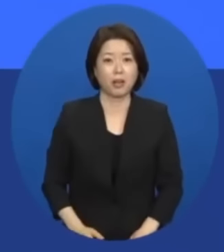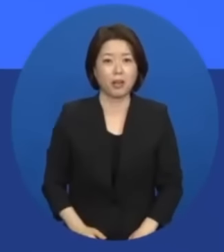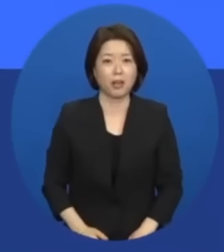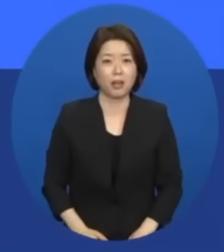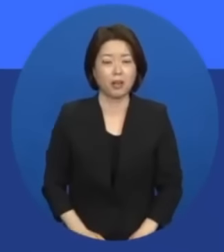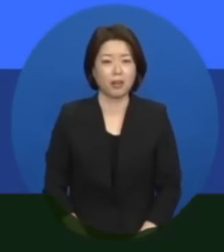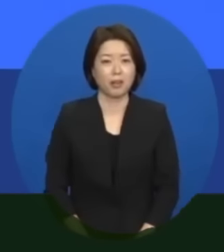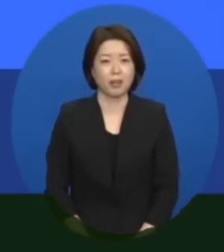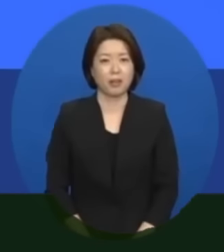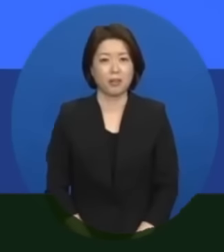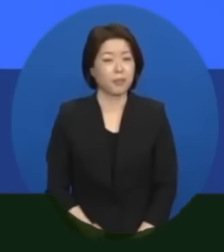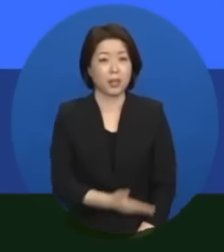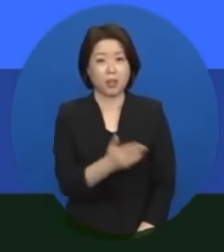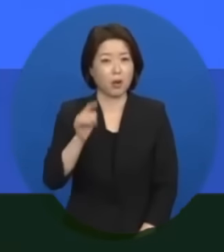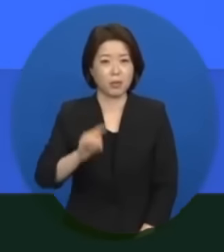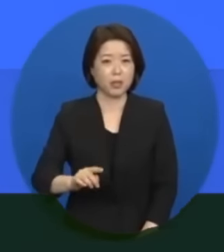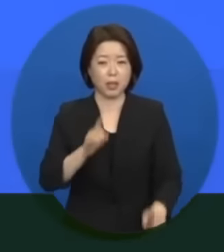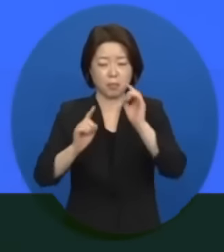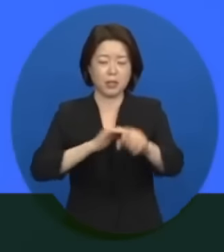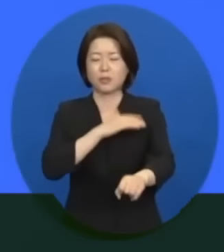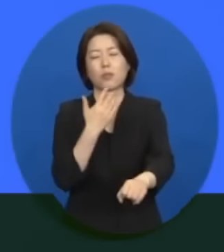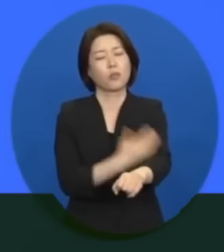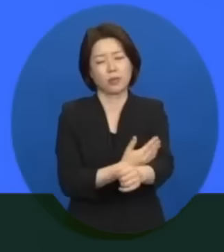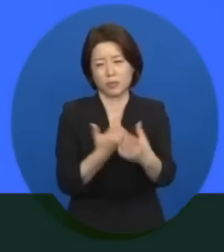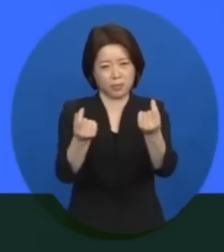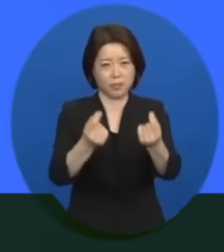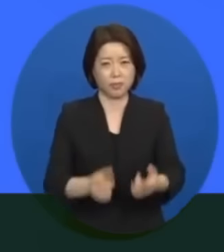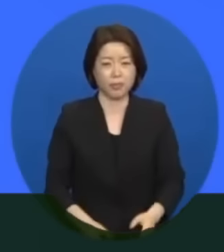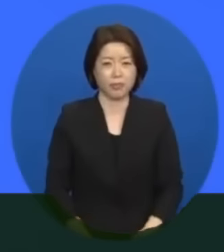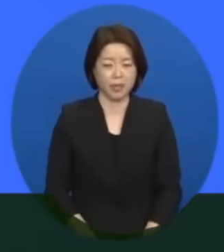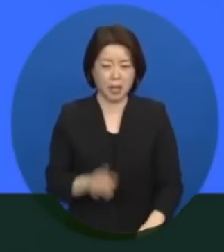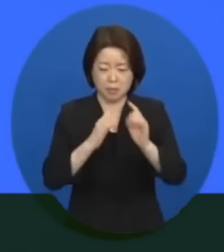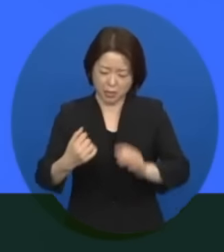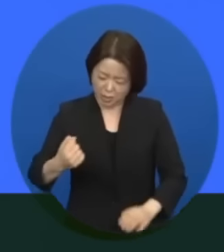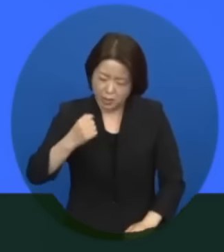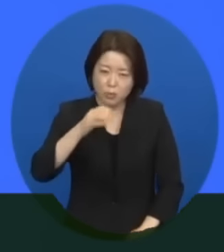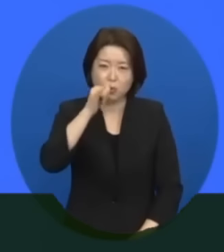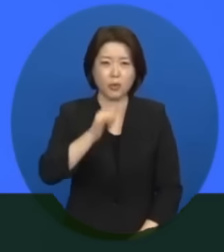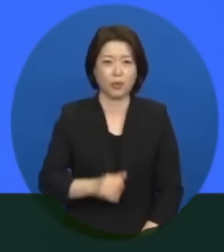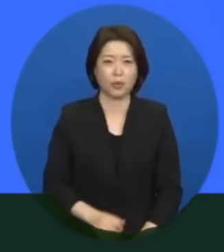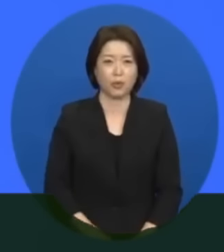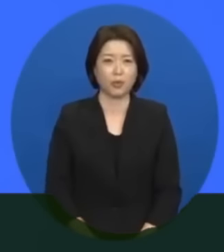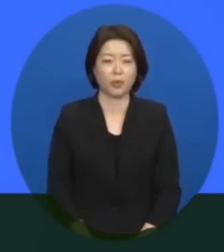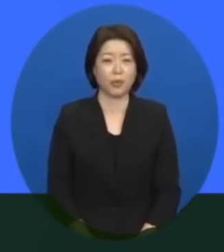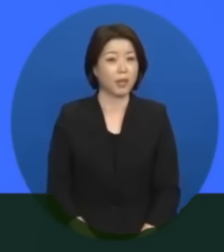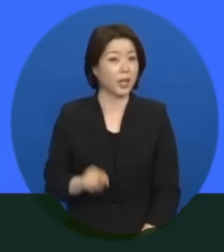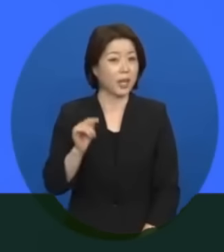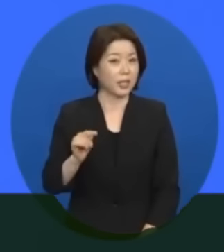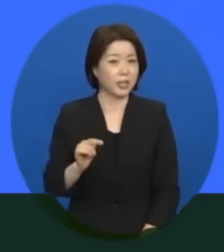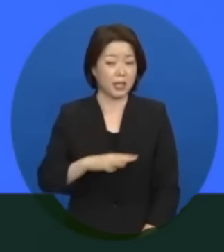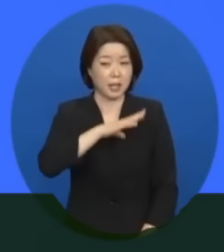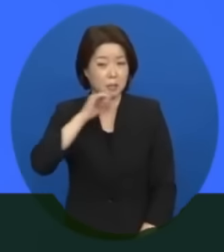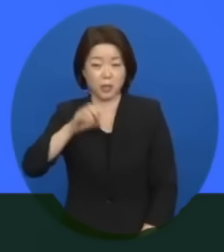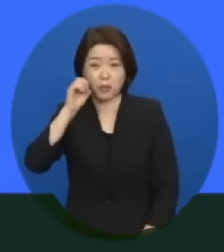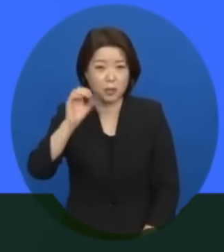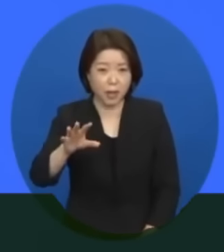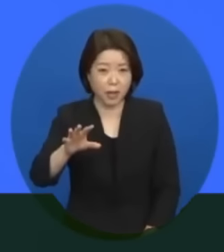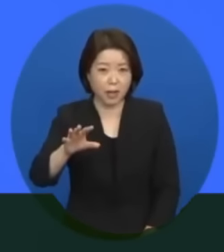아멘 여러분 이것이 말씀의 권능입니다 말씀에는 힘이 있습니다 이것이 베드로의 말이겠습니까